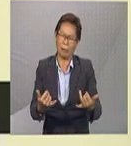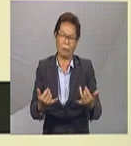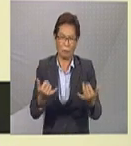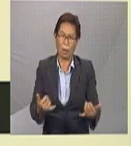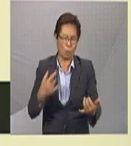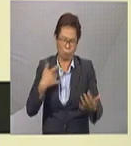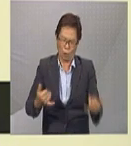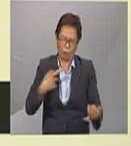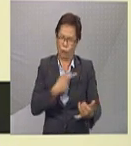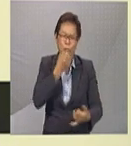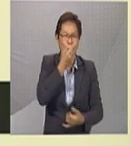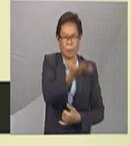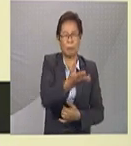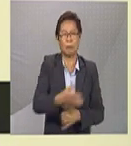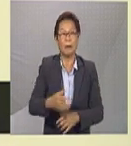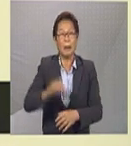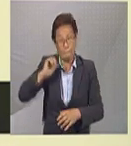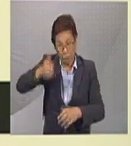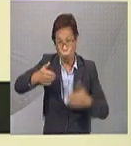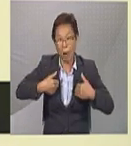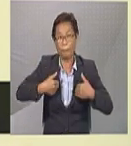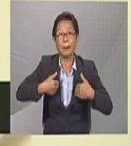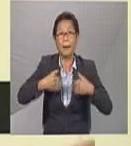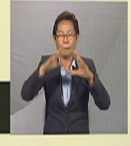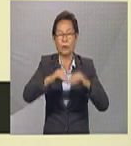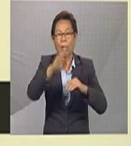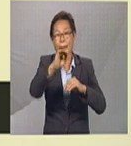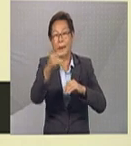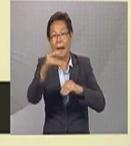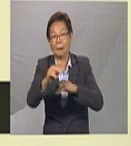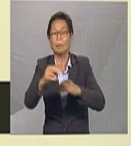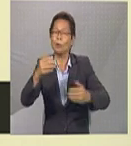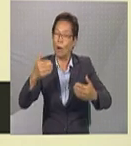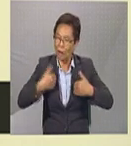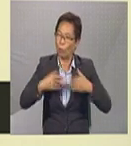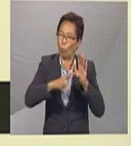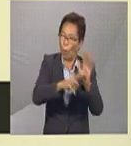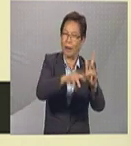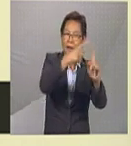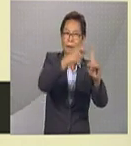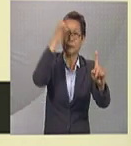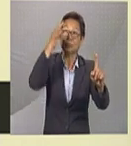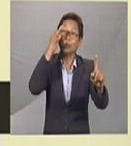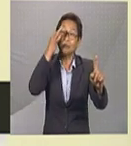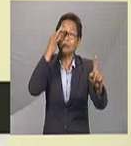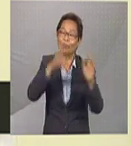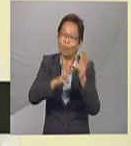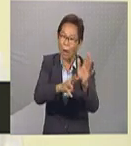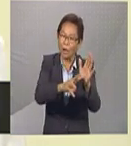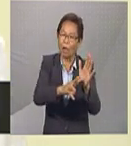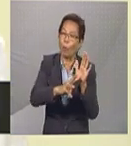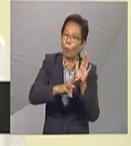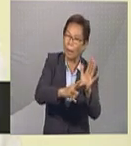pun kita dah minta maklumkan. Kalau besok ada mesyuarat MKN negeri, mungkin ada dah wakil daripada persekutuan untuk